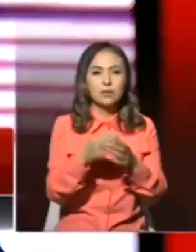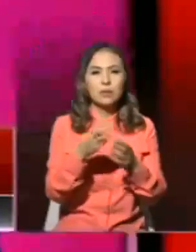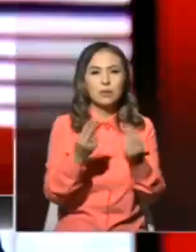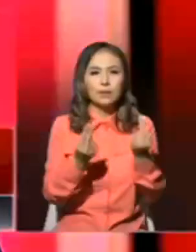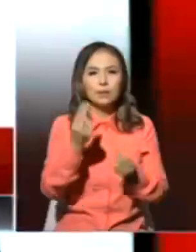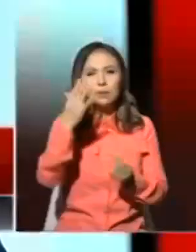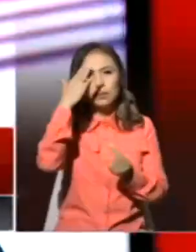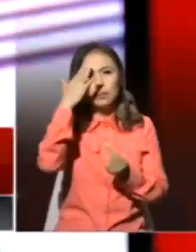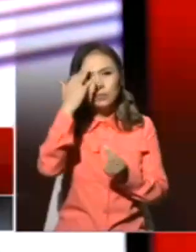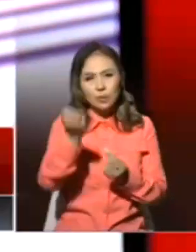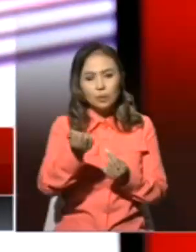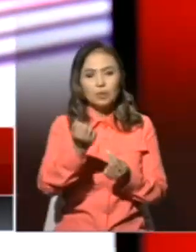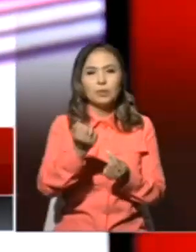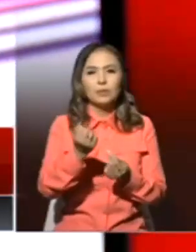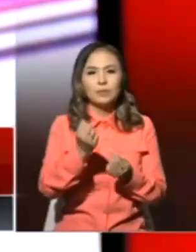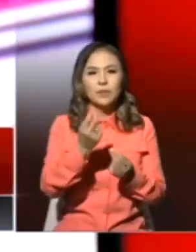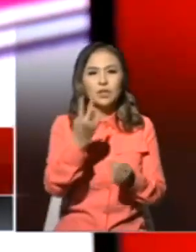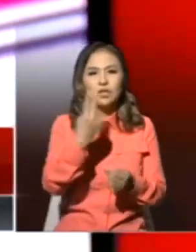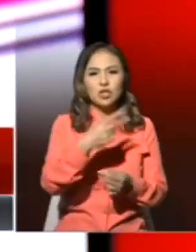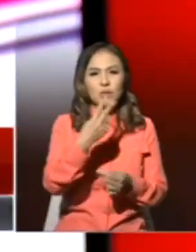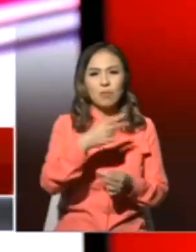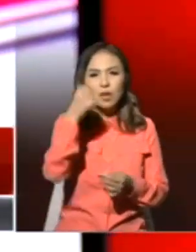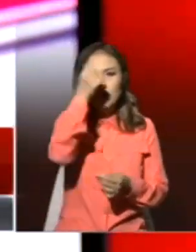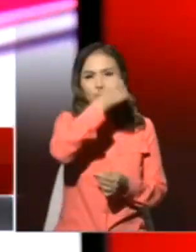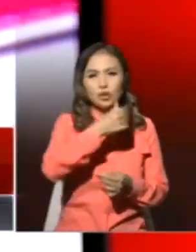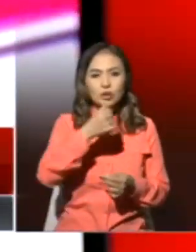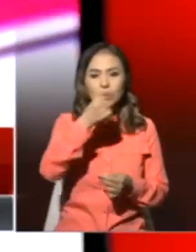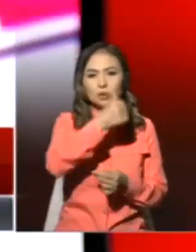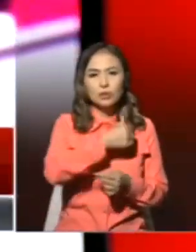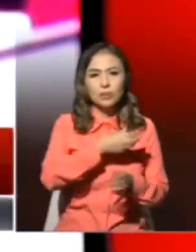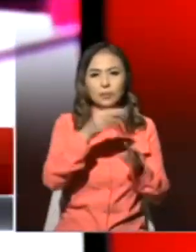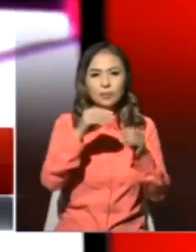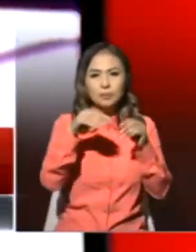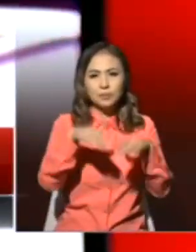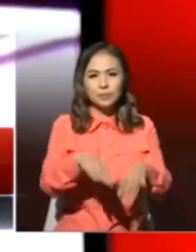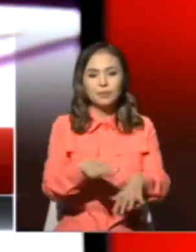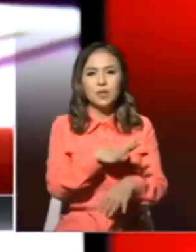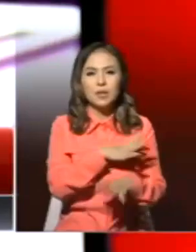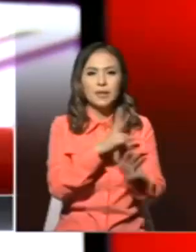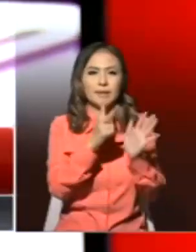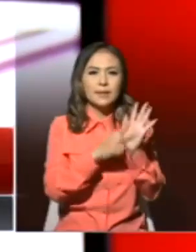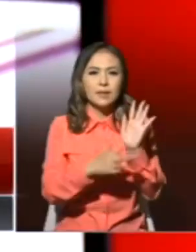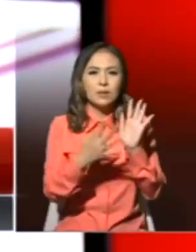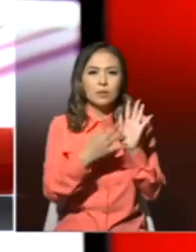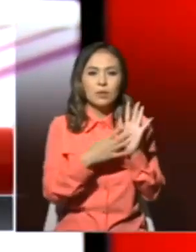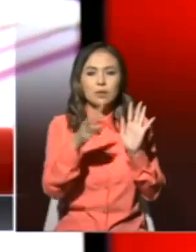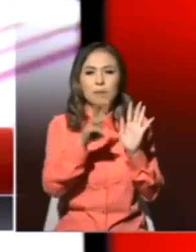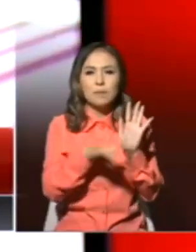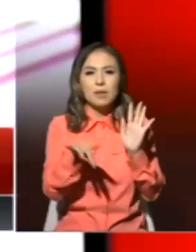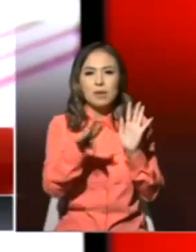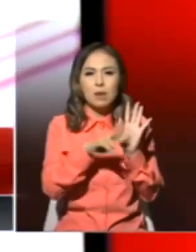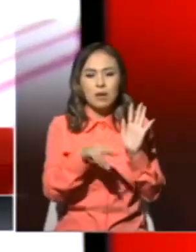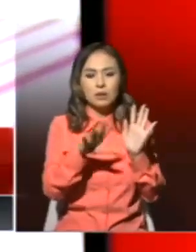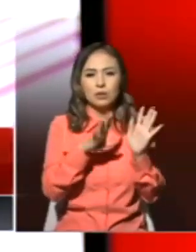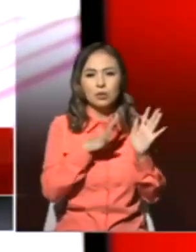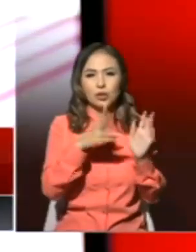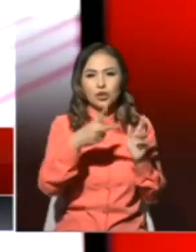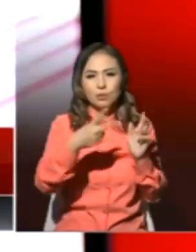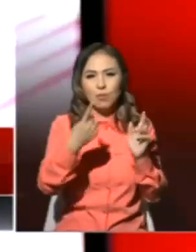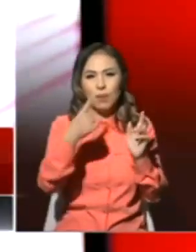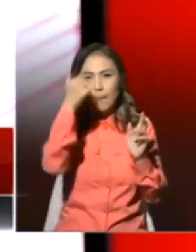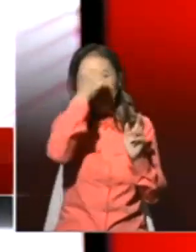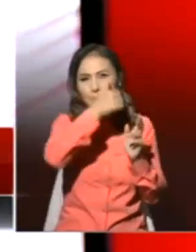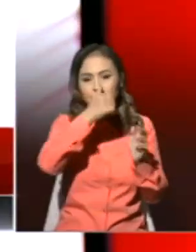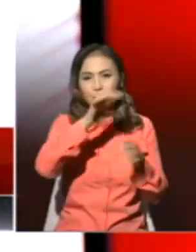жүргізетіндерге жаңағы 20-шы жылғы жаңағы жұмсаған ақшасы 80 9 миллиард, 21 жылы